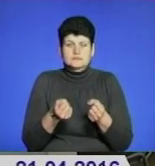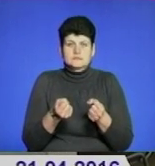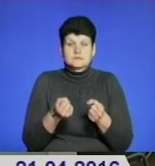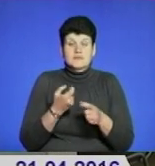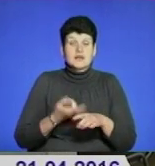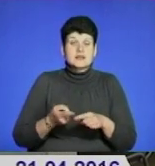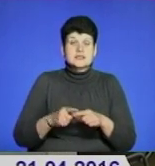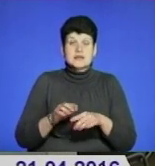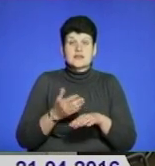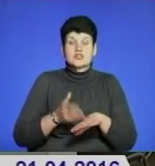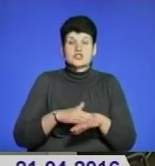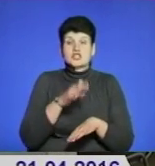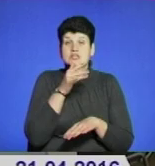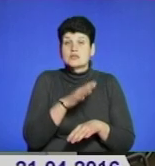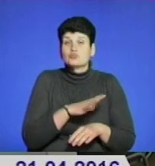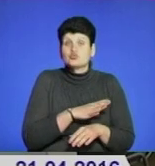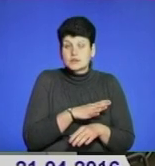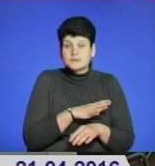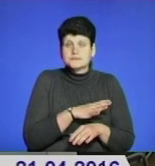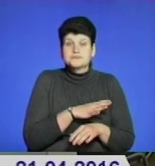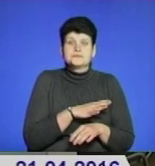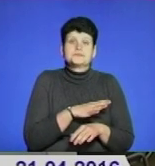є тяжкі часи були, але я